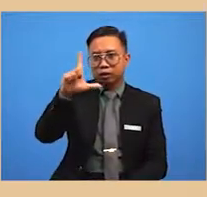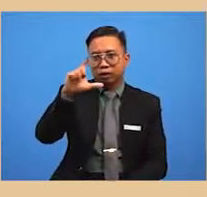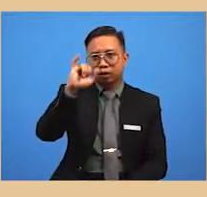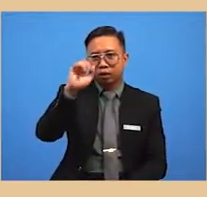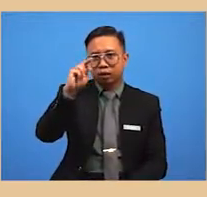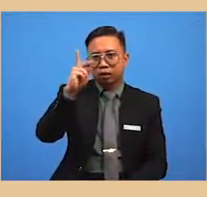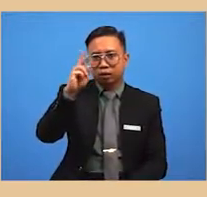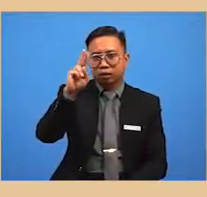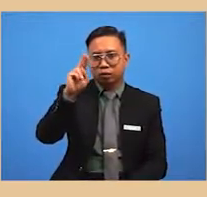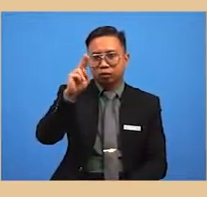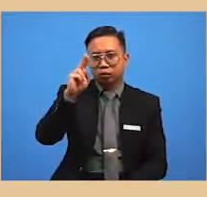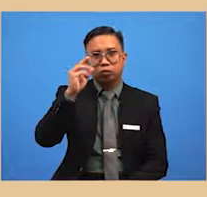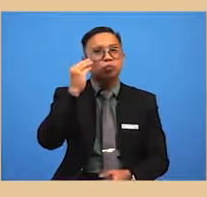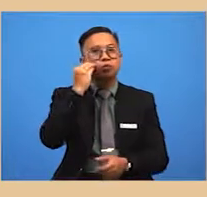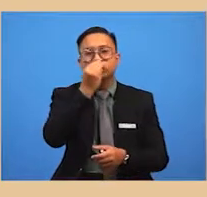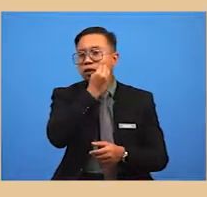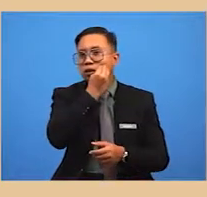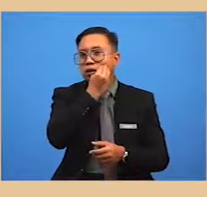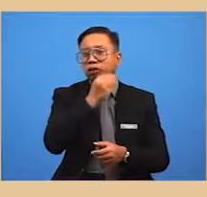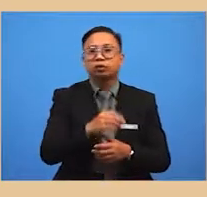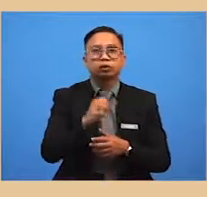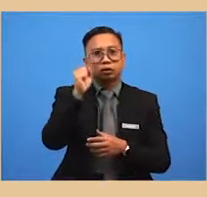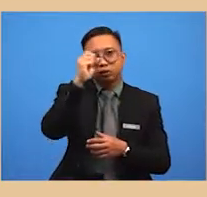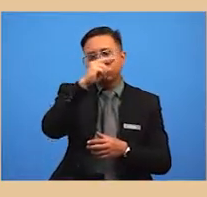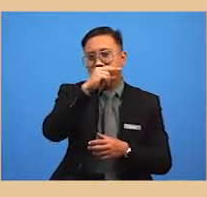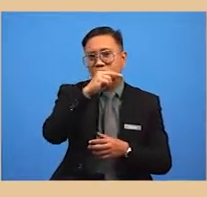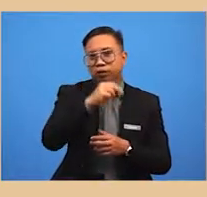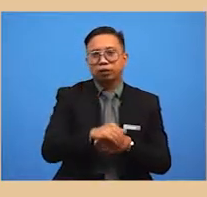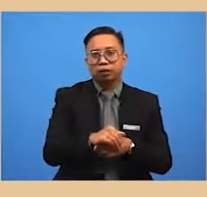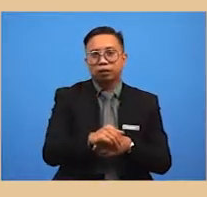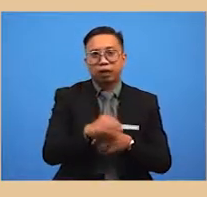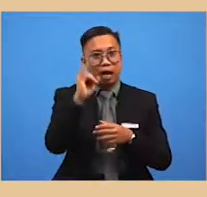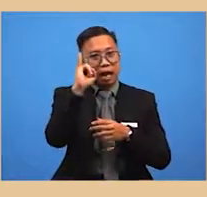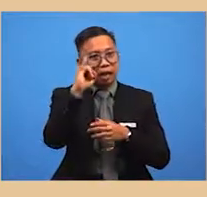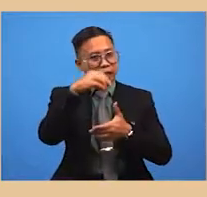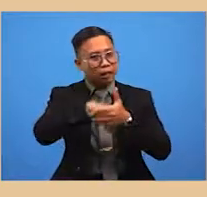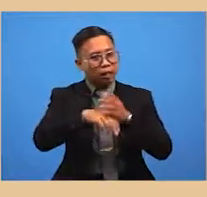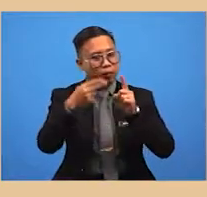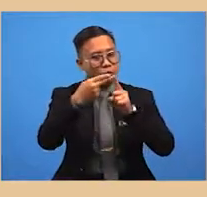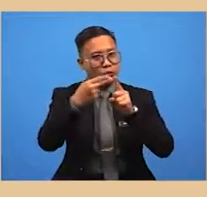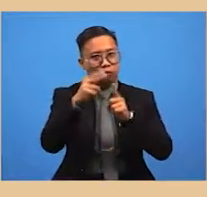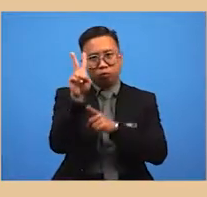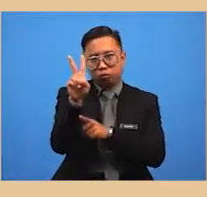adalah bersifat. Terdapat perkataan I dalam huruf keduanya.